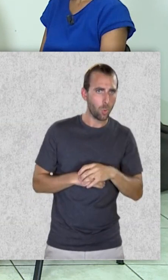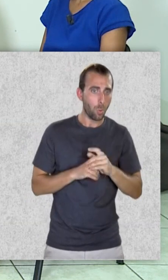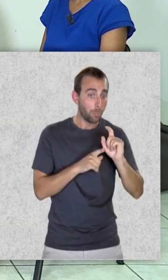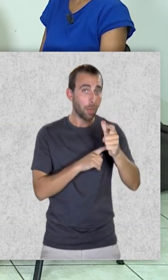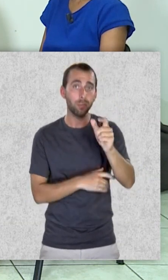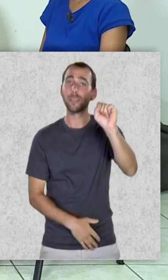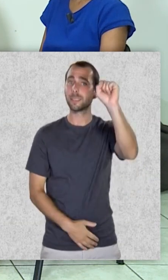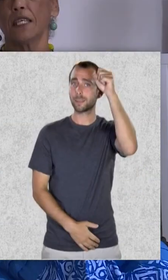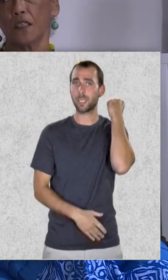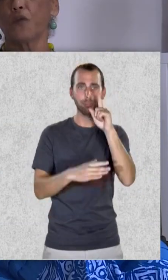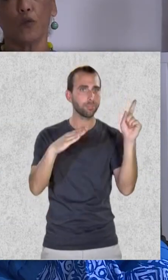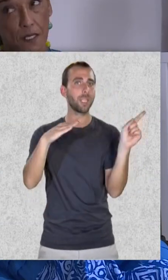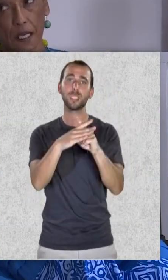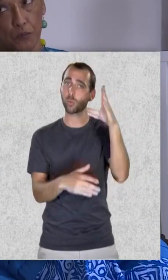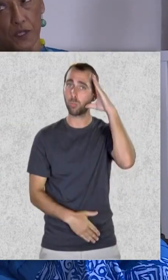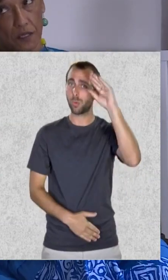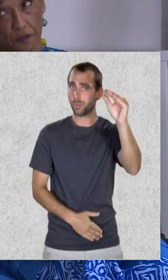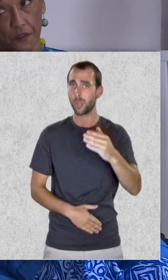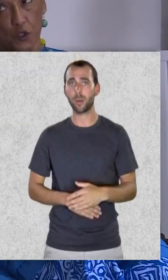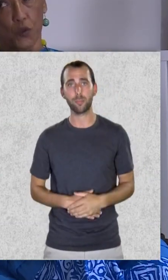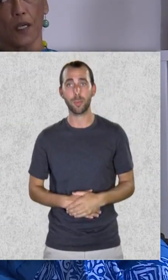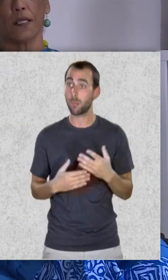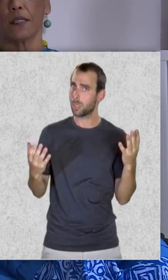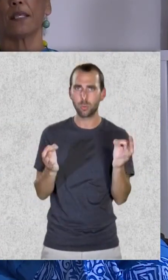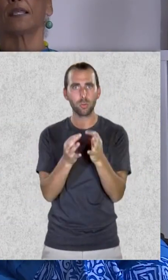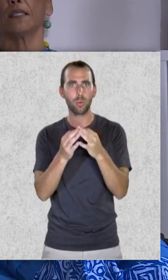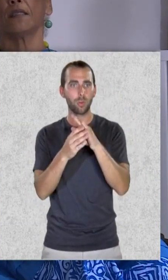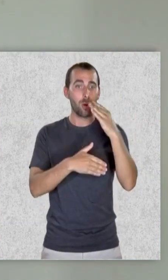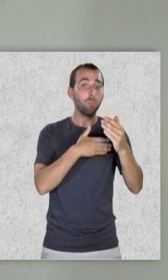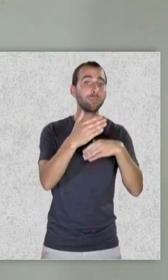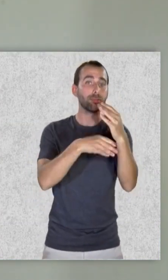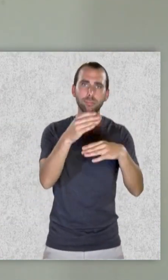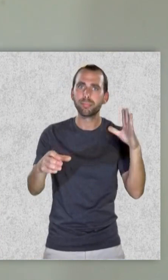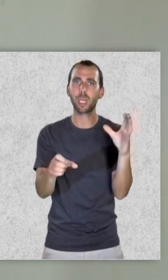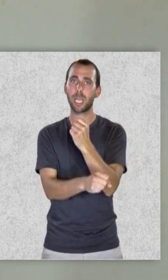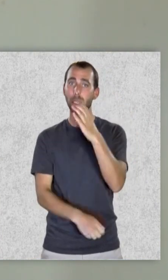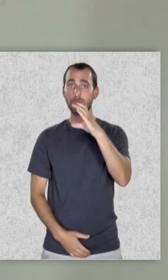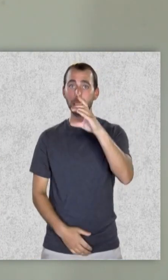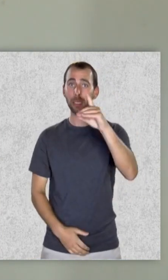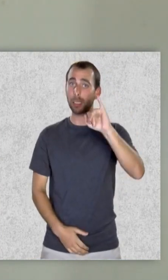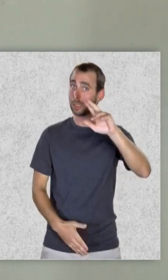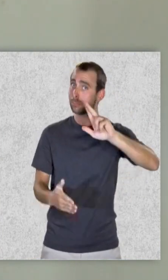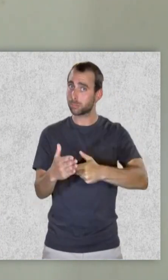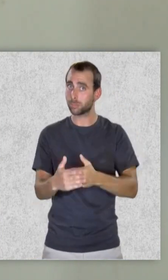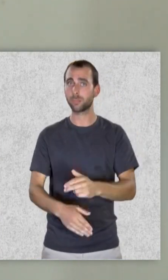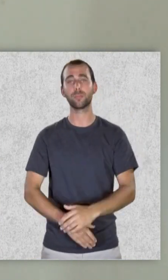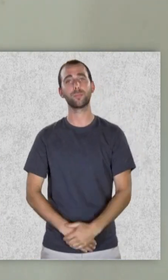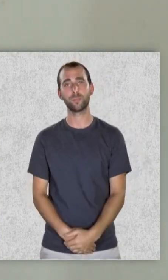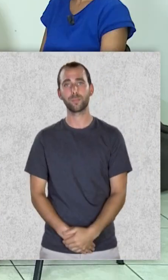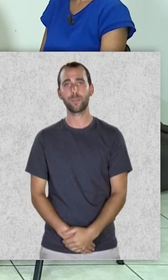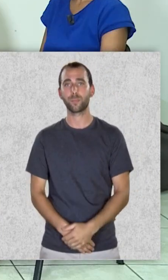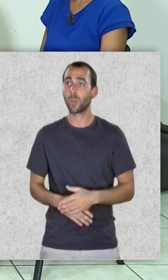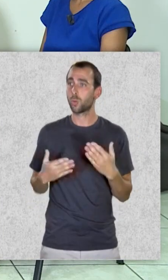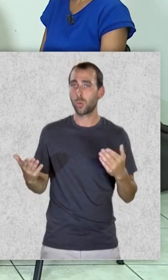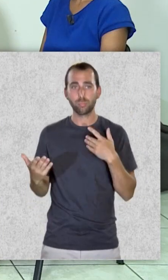d'insertion professionnelle, et il y a des fois où ça aboutit en effet sur un CDI. Voilà. Et donc, lors de ce